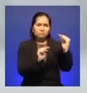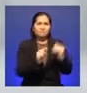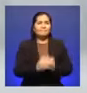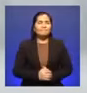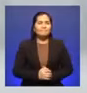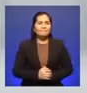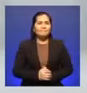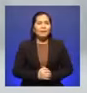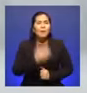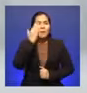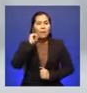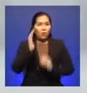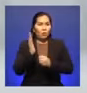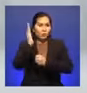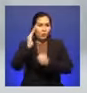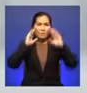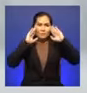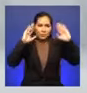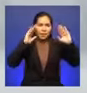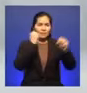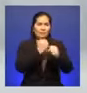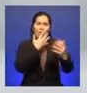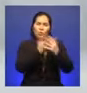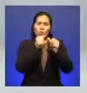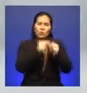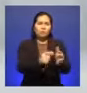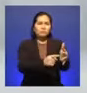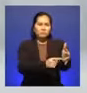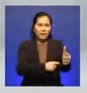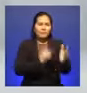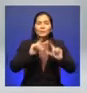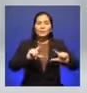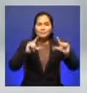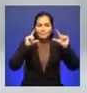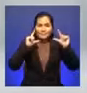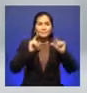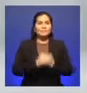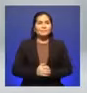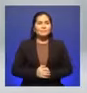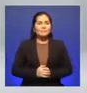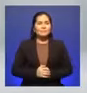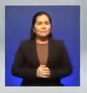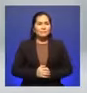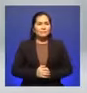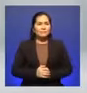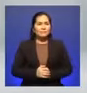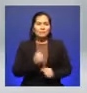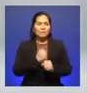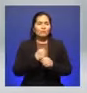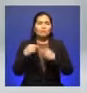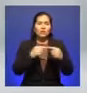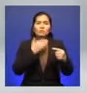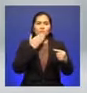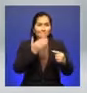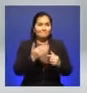อาจารย์เนี่ยมีประสบการณ์ทำงานในเรือนจำมานานแล้วก็เป็นผู้ที่มีชื่อเสียงคร่ำวอดในวงการด้านนี้มาโดยตลอดนะคะ